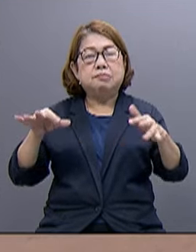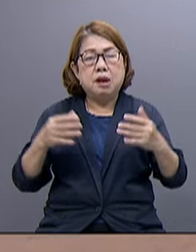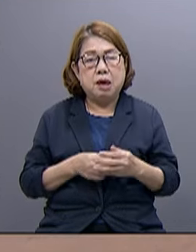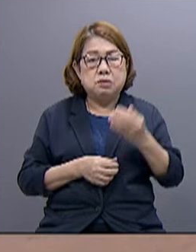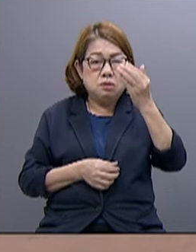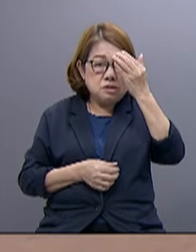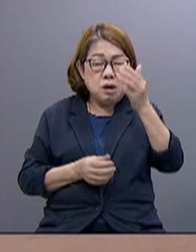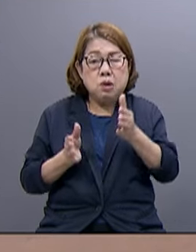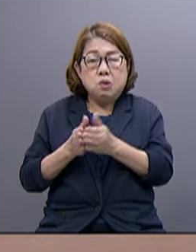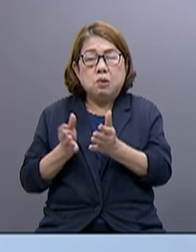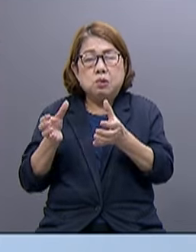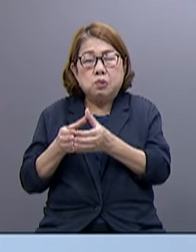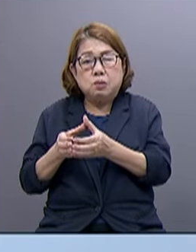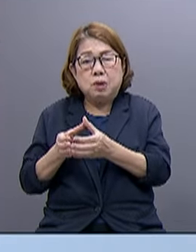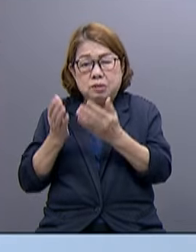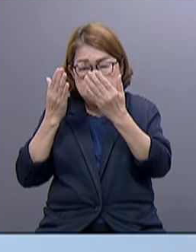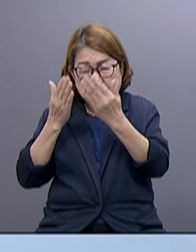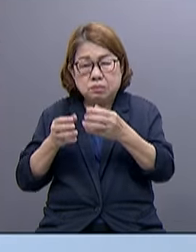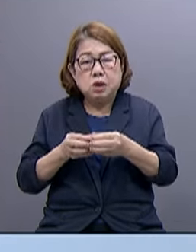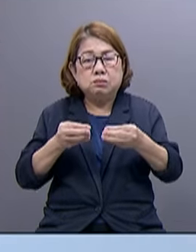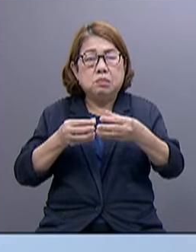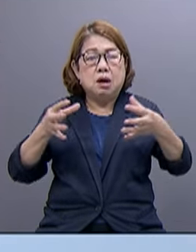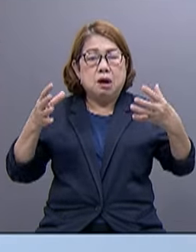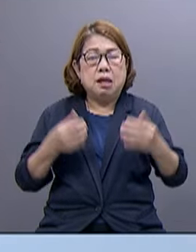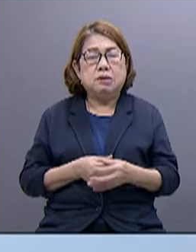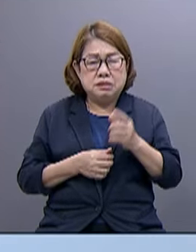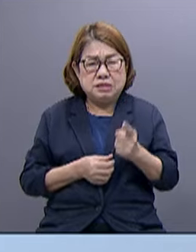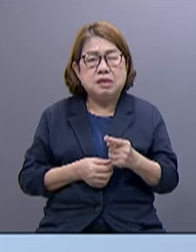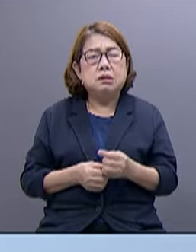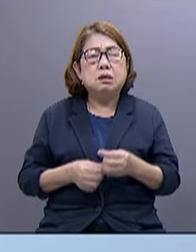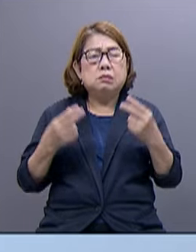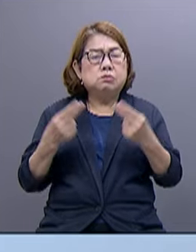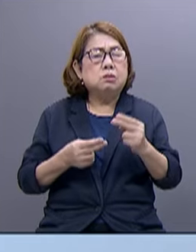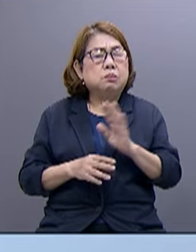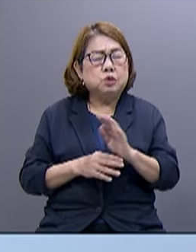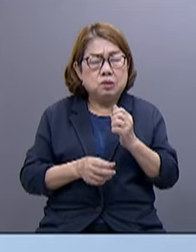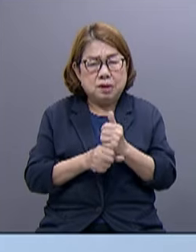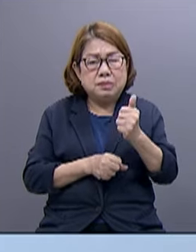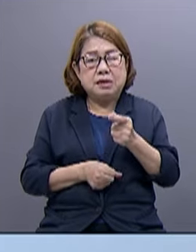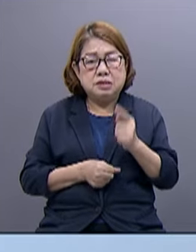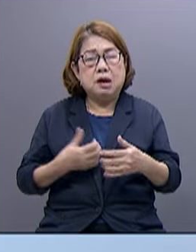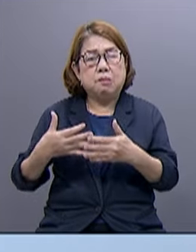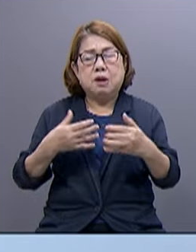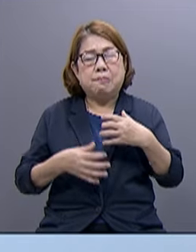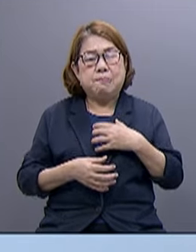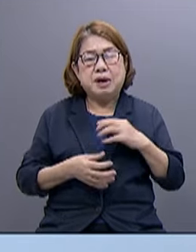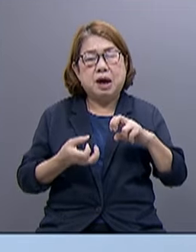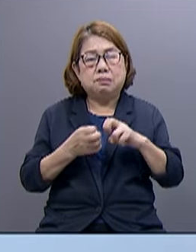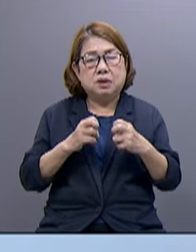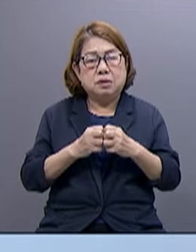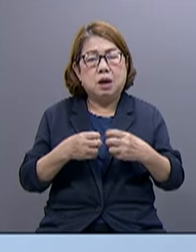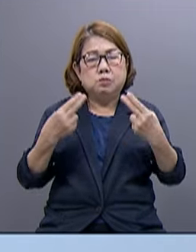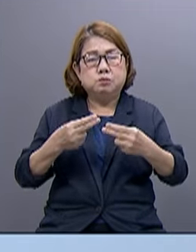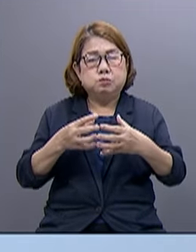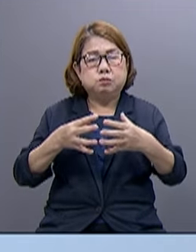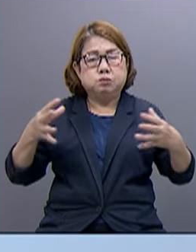เฮสบอลลาห์เป็นสิ่งที่หลีกเลี่ยงได้สหรัฐไม่ต้องการเห็นสงครามเต็มรูปแบบเกิดขึ้นนะคะ